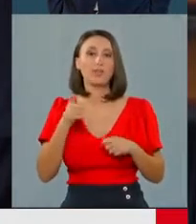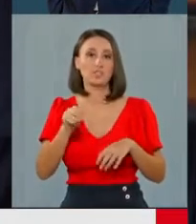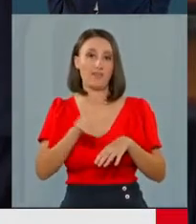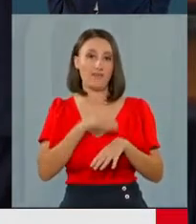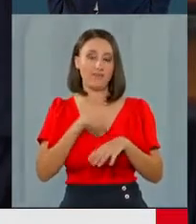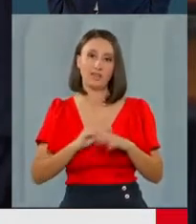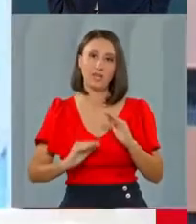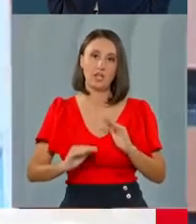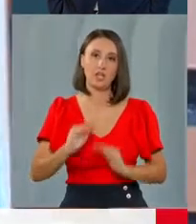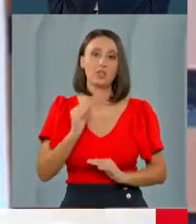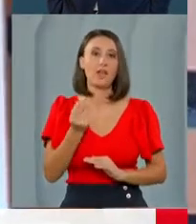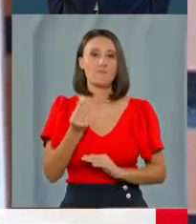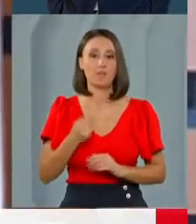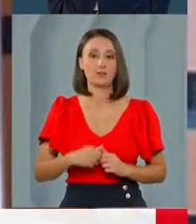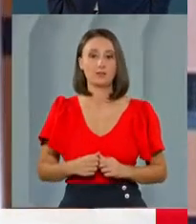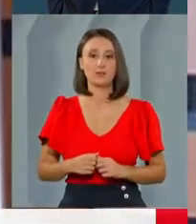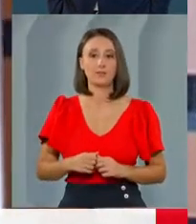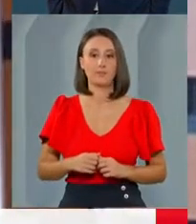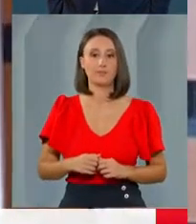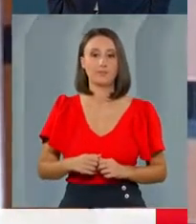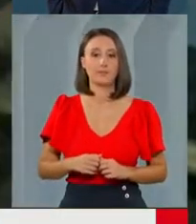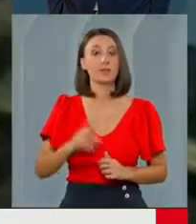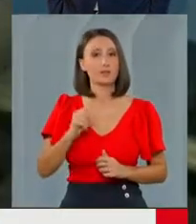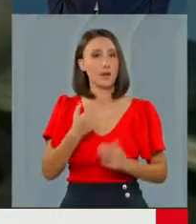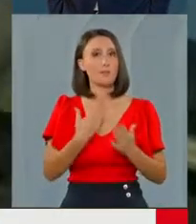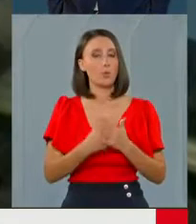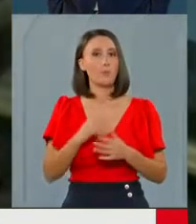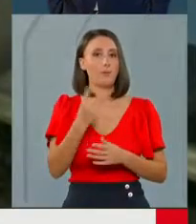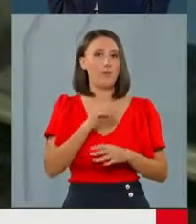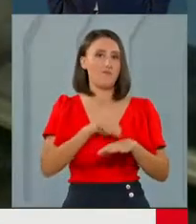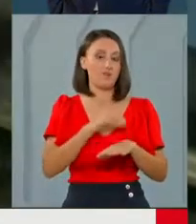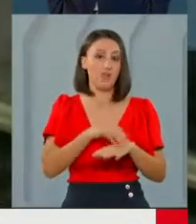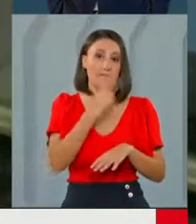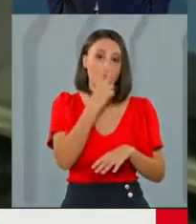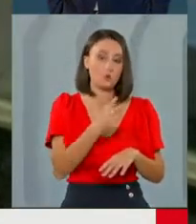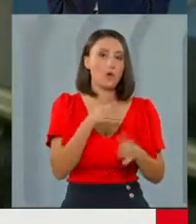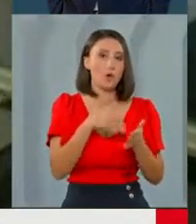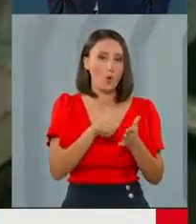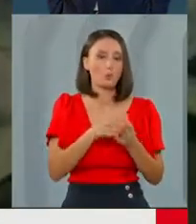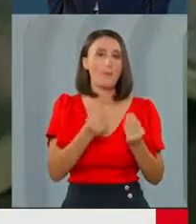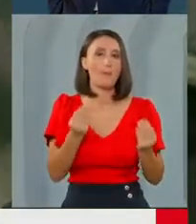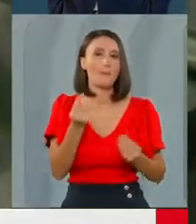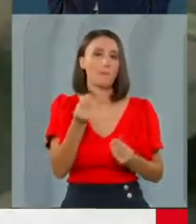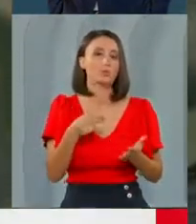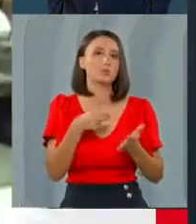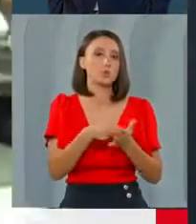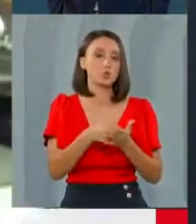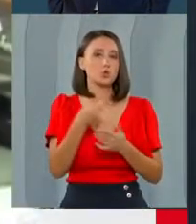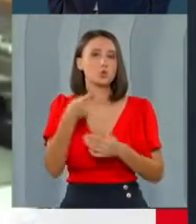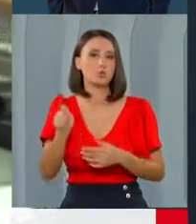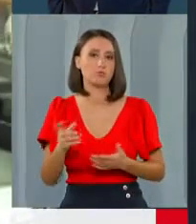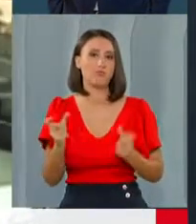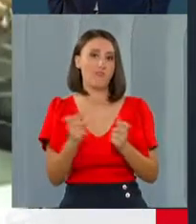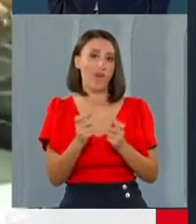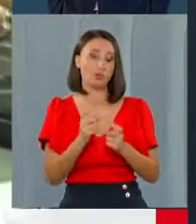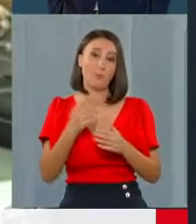ale creșterii inflației, pentru că da, primele efecte le-am văzut. Ne costă mai mult tot ceea ce punem pe masă, ne costă mai mult facturile,